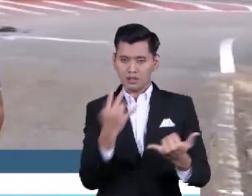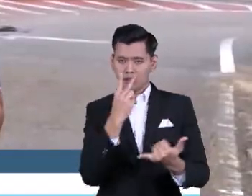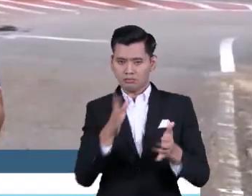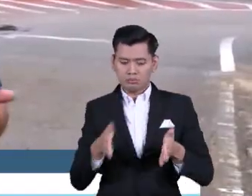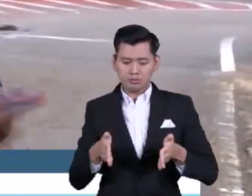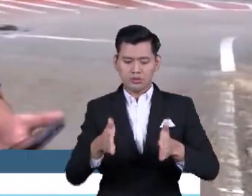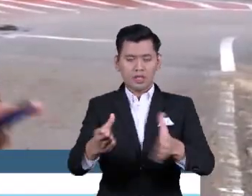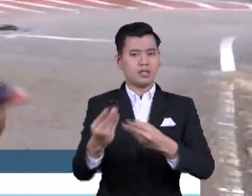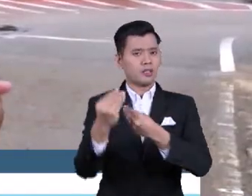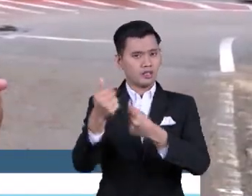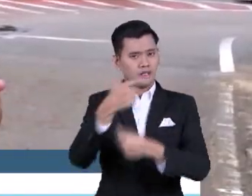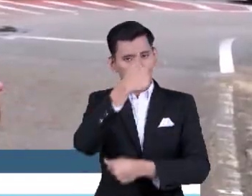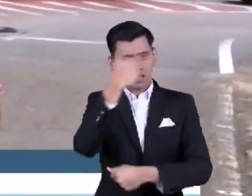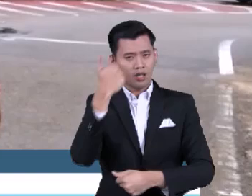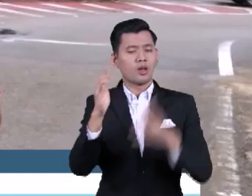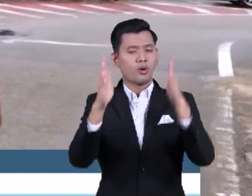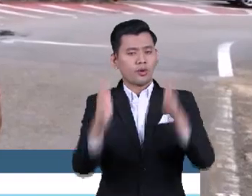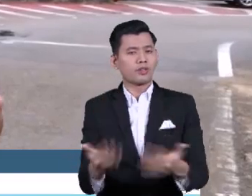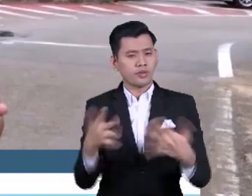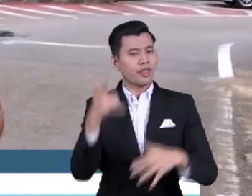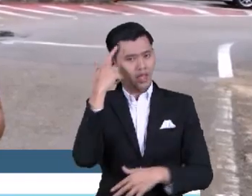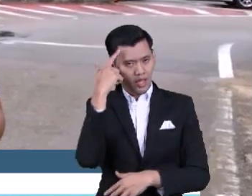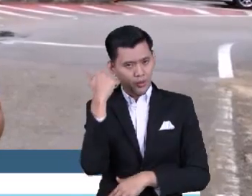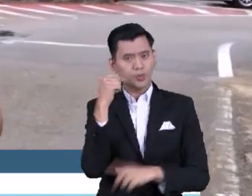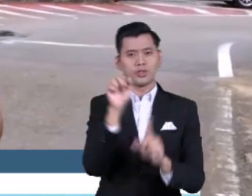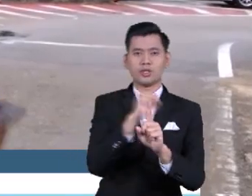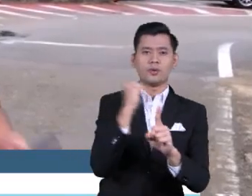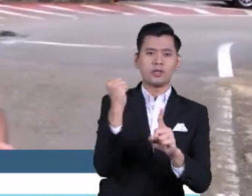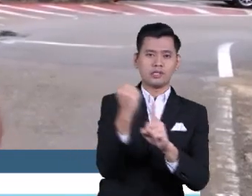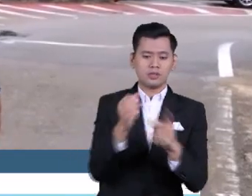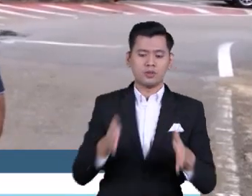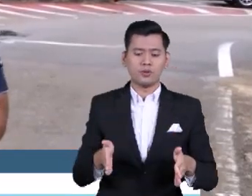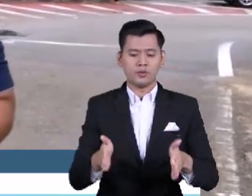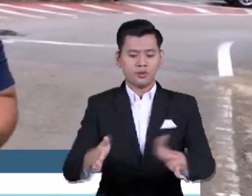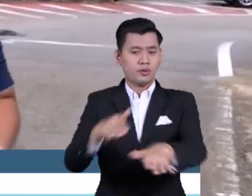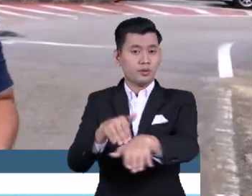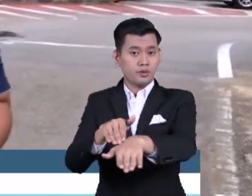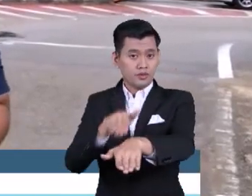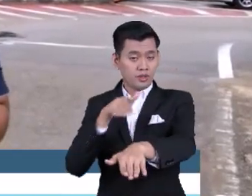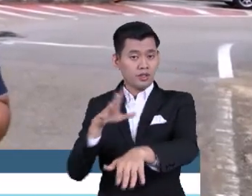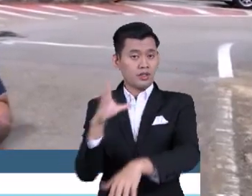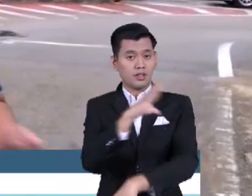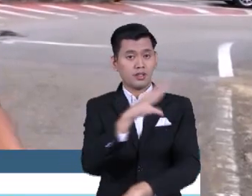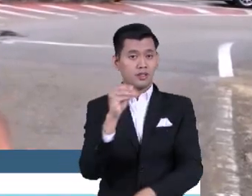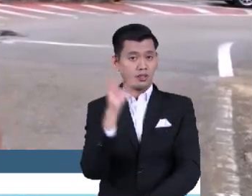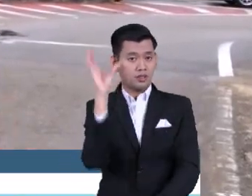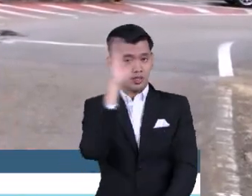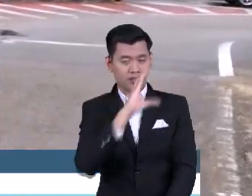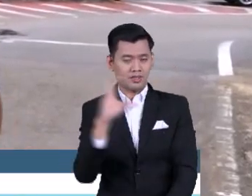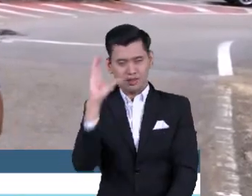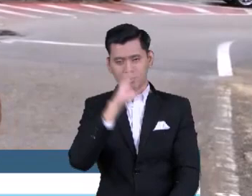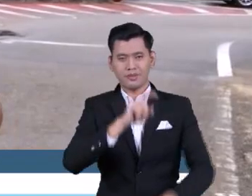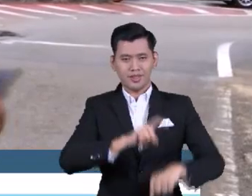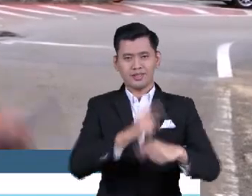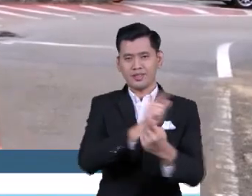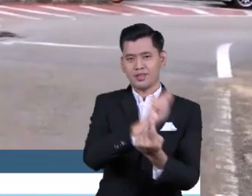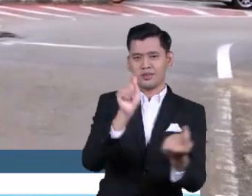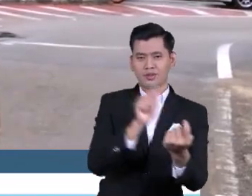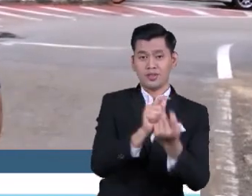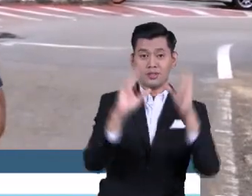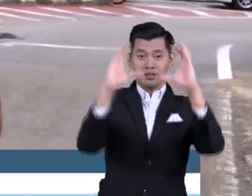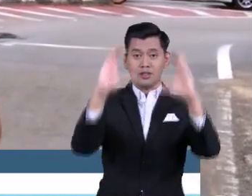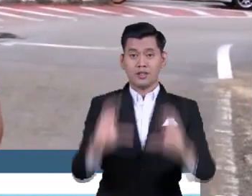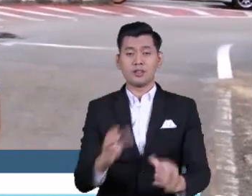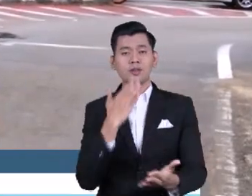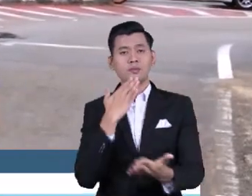perantau sudah dengan keadaan kesesakan lalu lintas dan mencari massa yang sesuai inisiatif yang terbaik